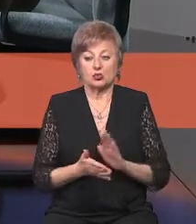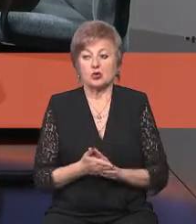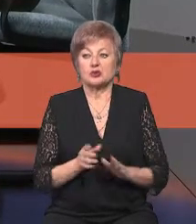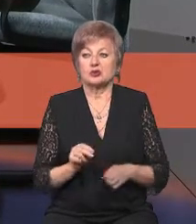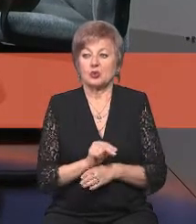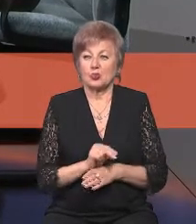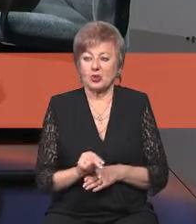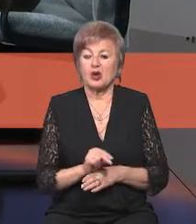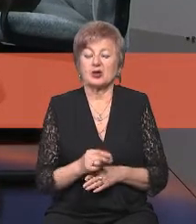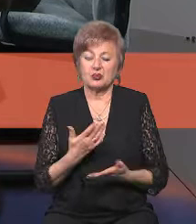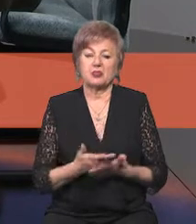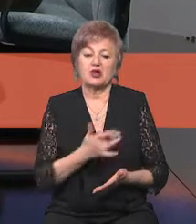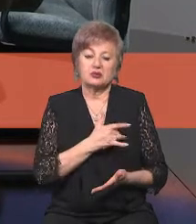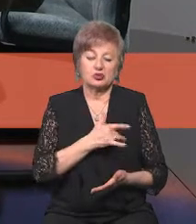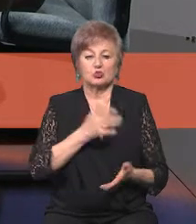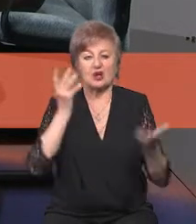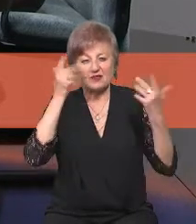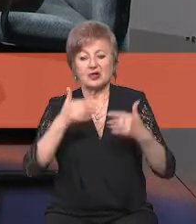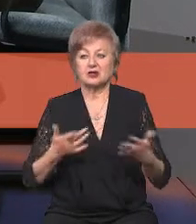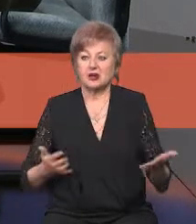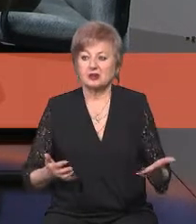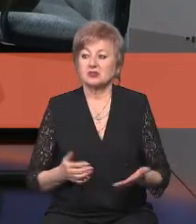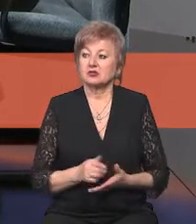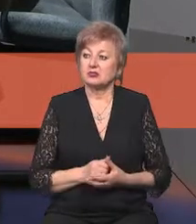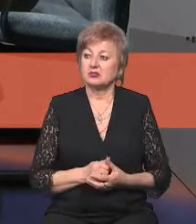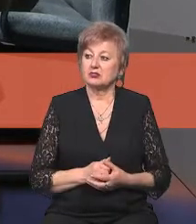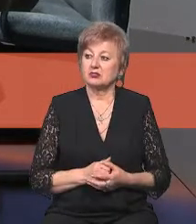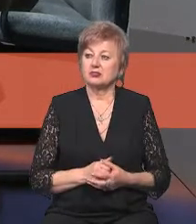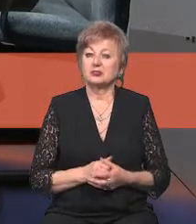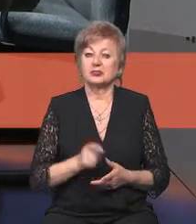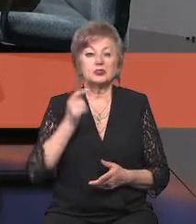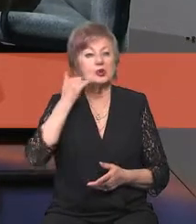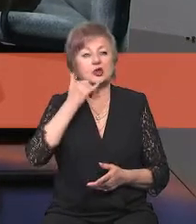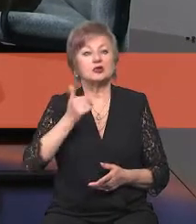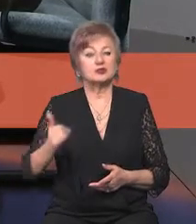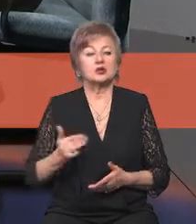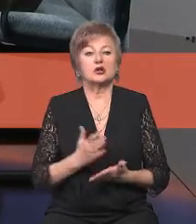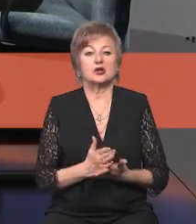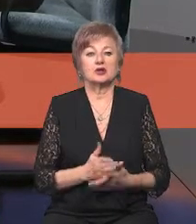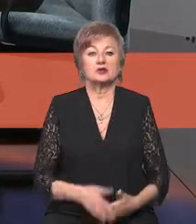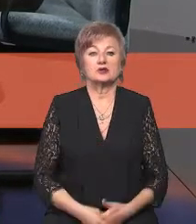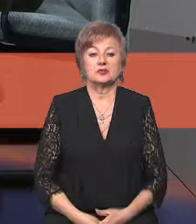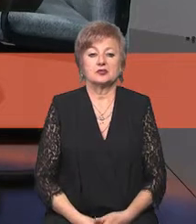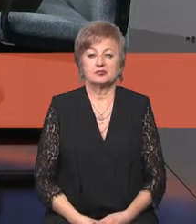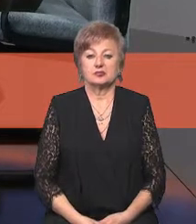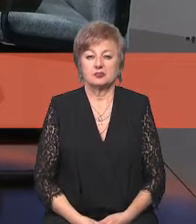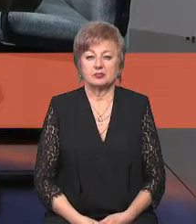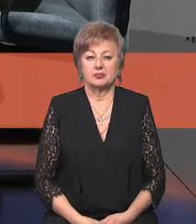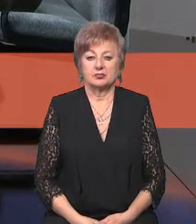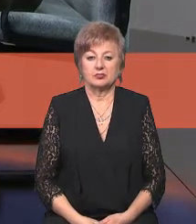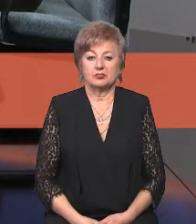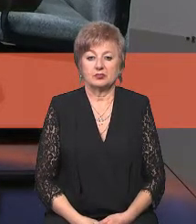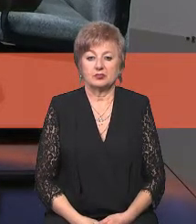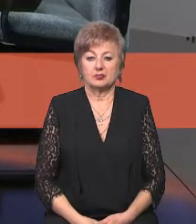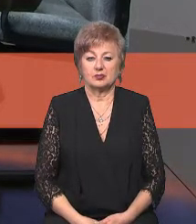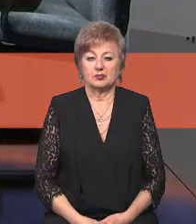лікування інсультів та інфарктів, вони не зможуть робити. Я перепрошую, у нас є телефонний дзвінок. Так. Добрий вечір, ми вас слухаємо. Звідки